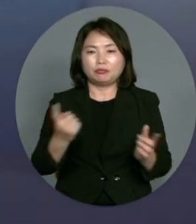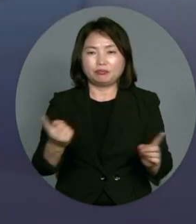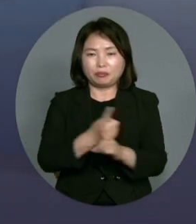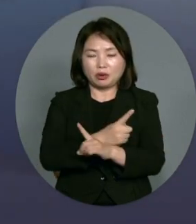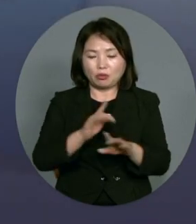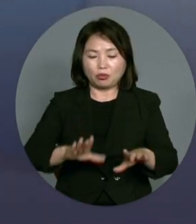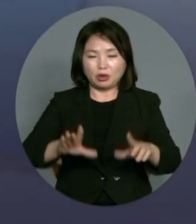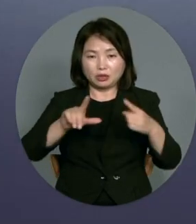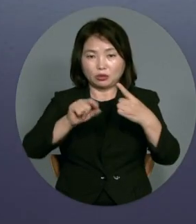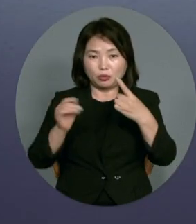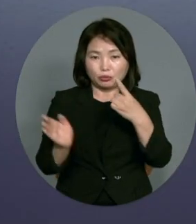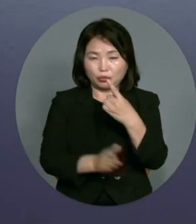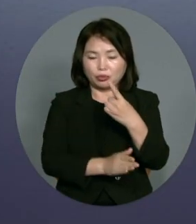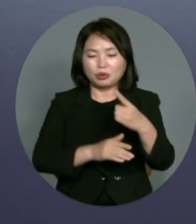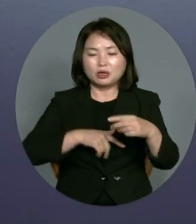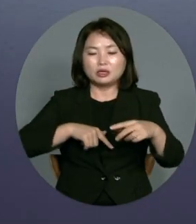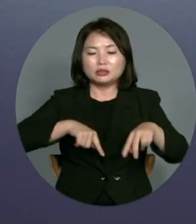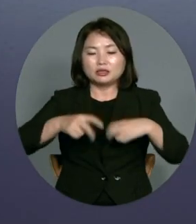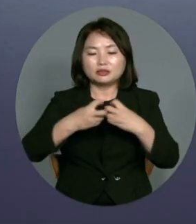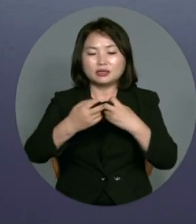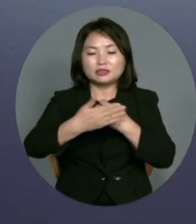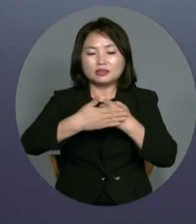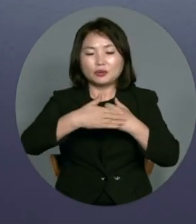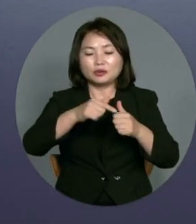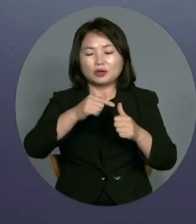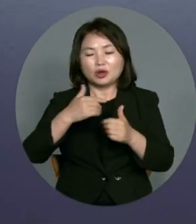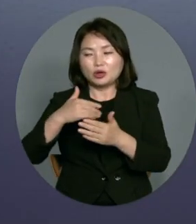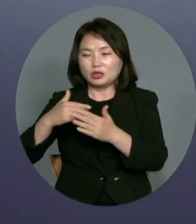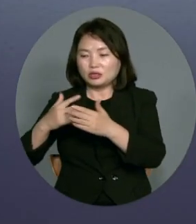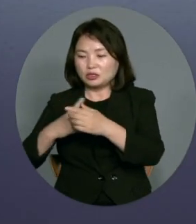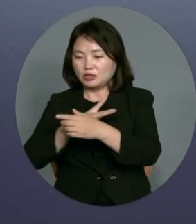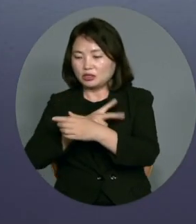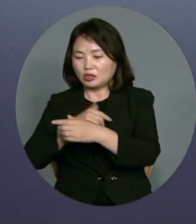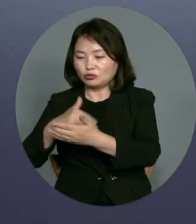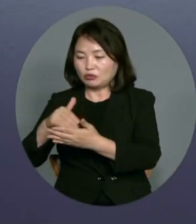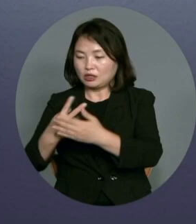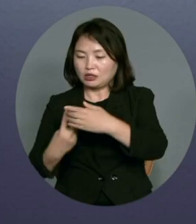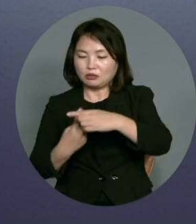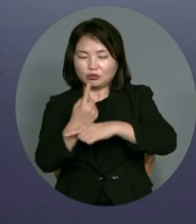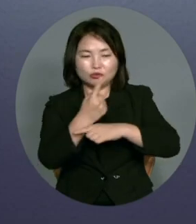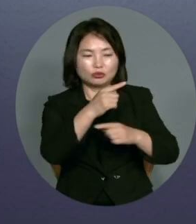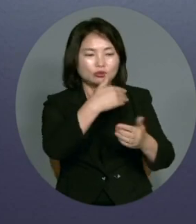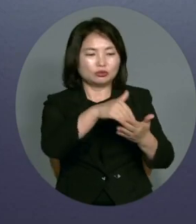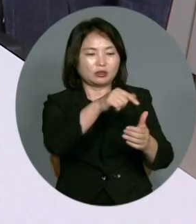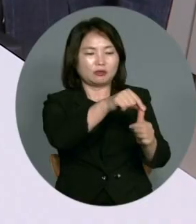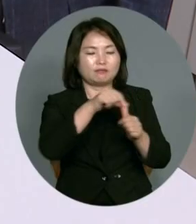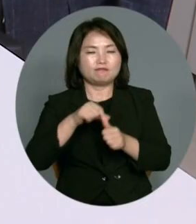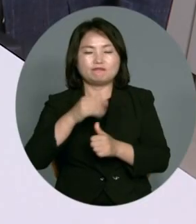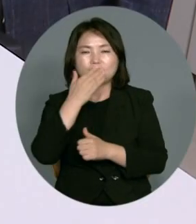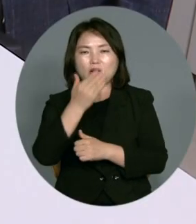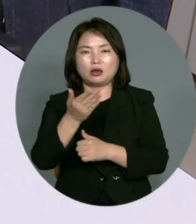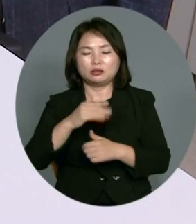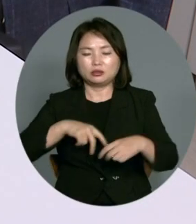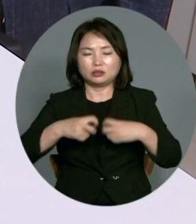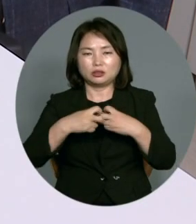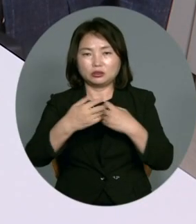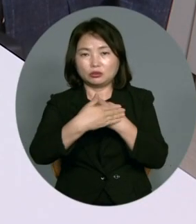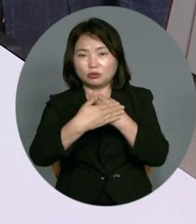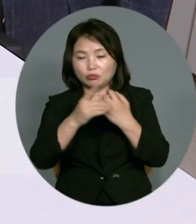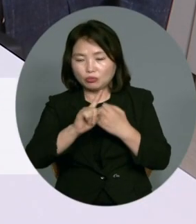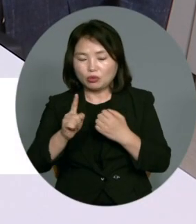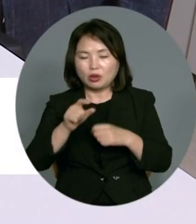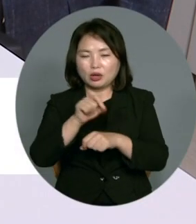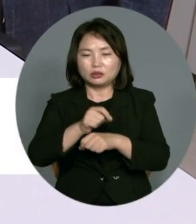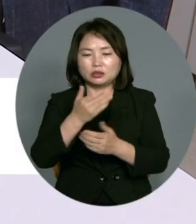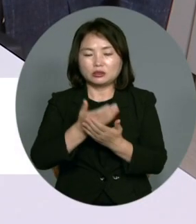올해 1월부터 정책 지원과 늘 의원 수 2분의 1 범위에서 둘 수 있게 됐습니다 정책 지원과 는